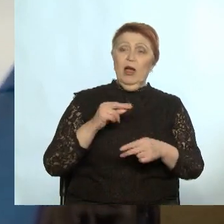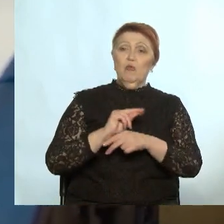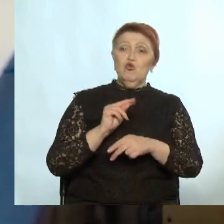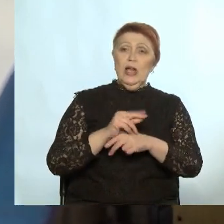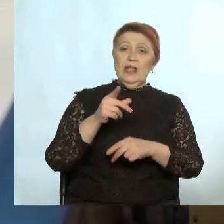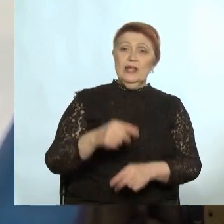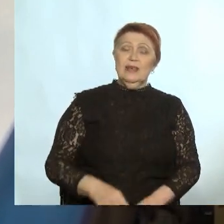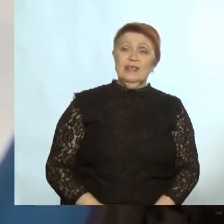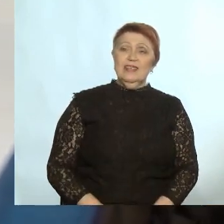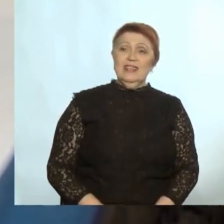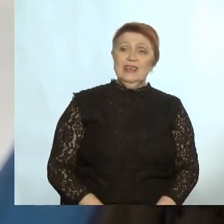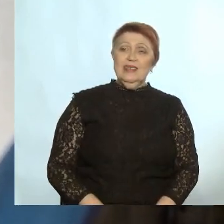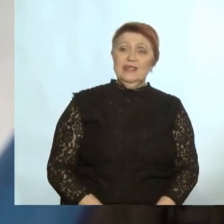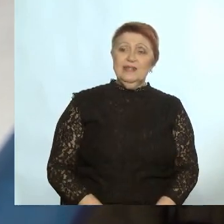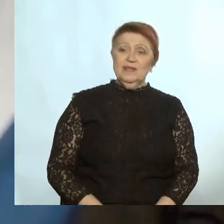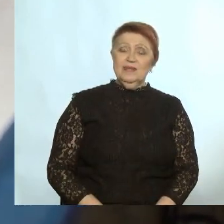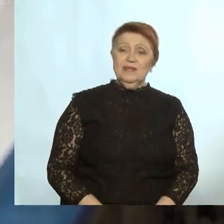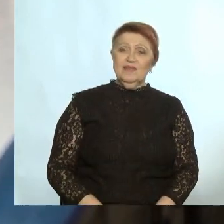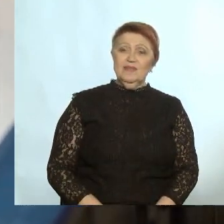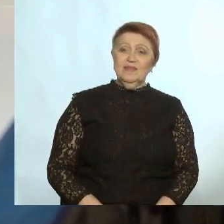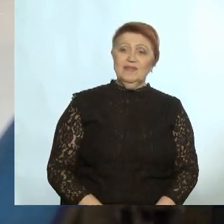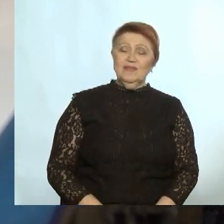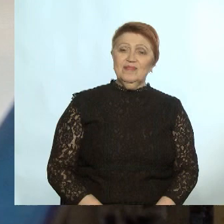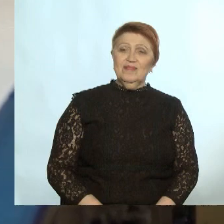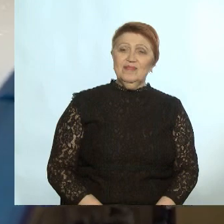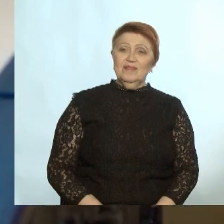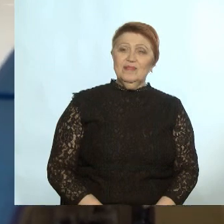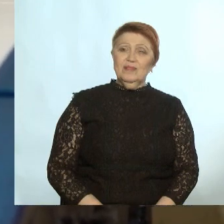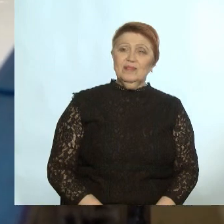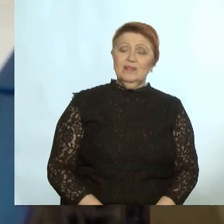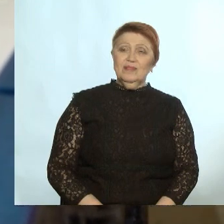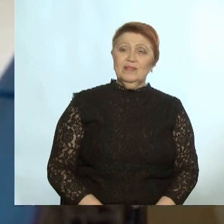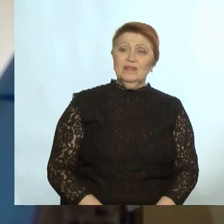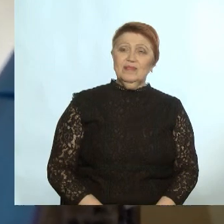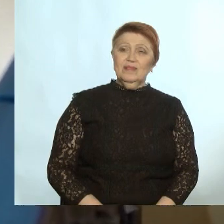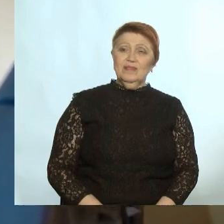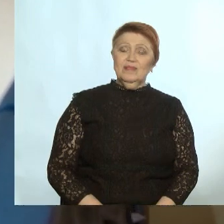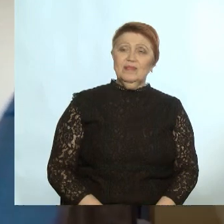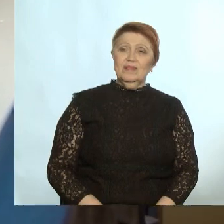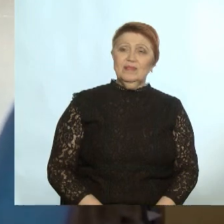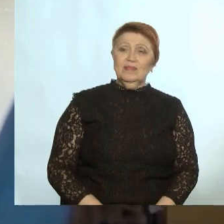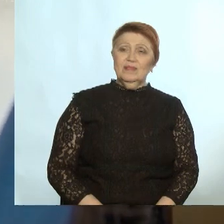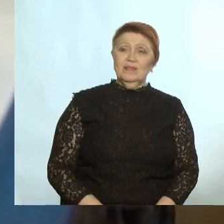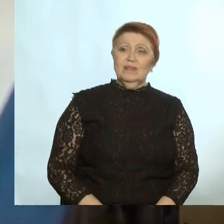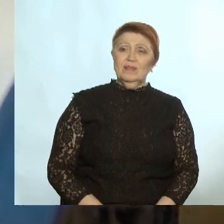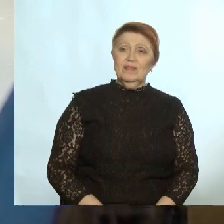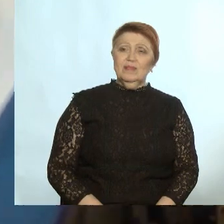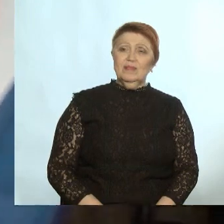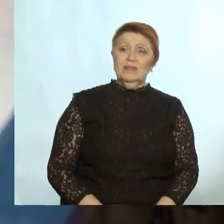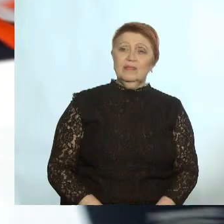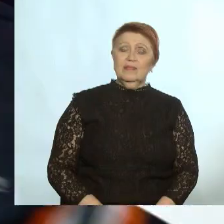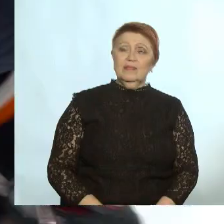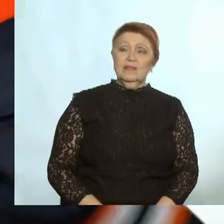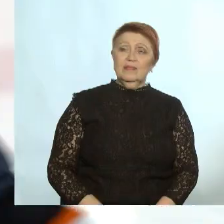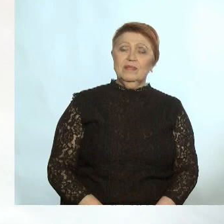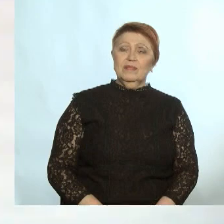здесь больных, понял? У нас нормальные, здоровые ребятки, правильно? Поехали, давай, до полборта дистанция, поехали. Дети, они